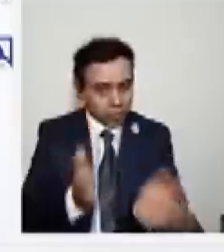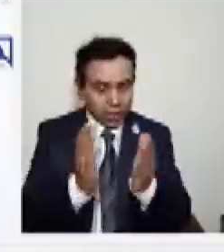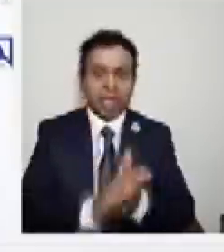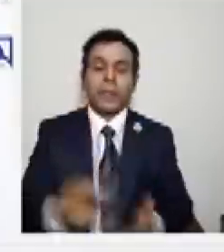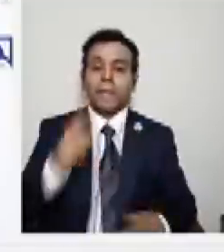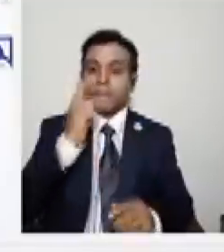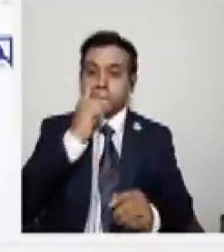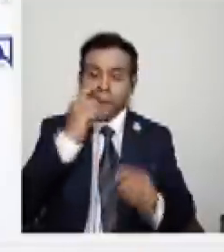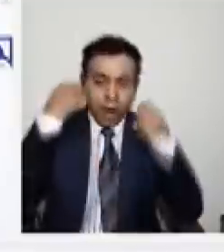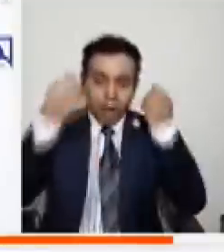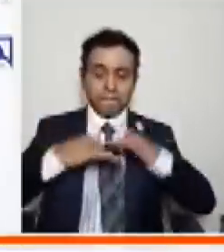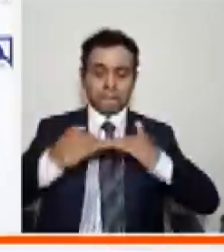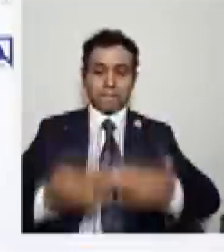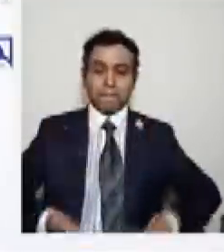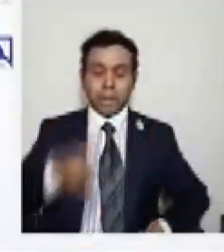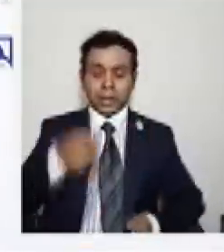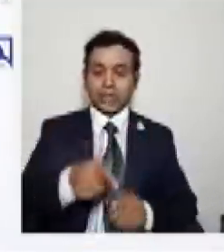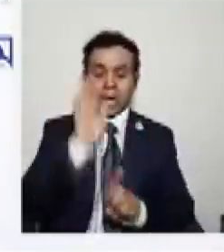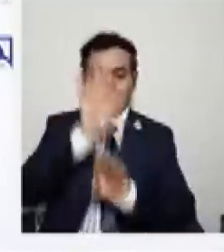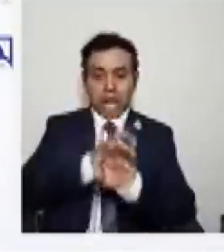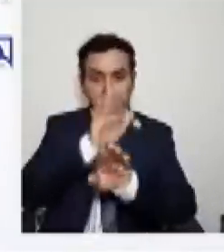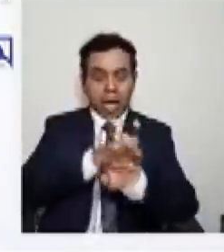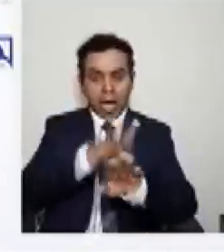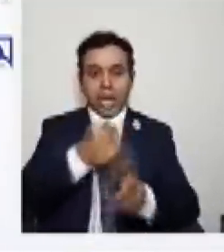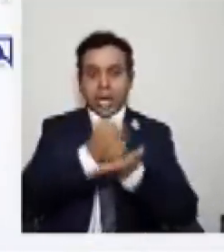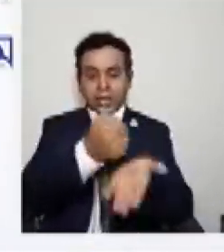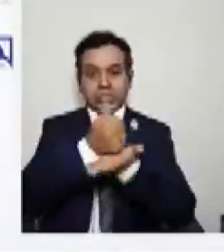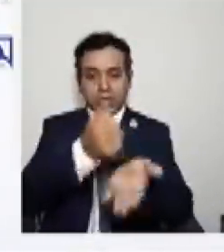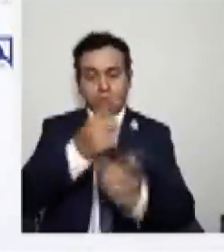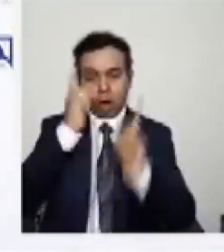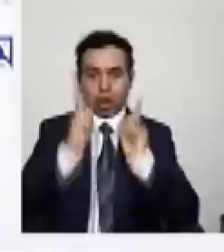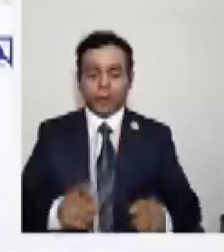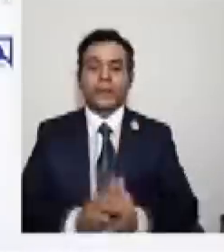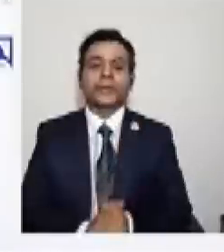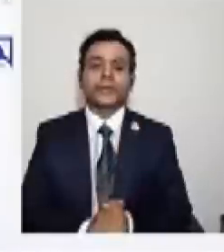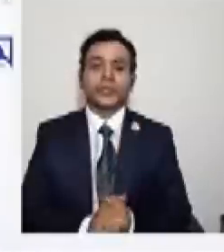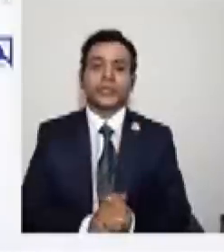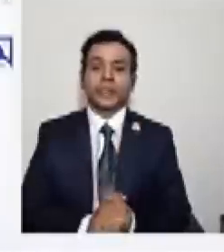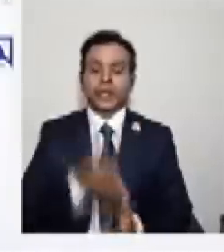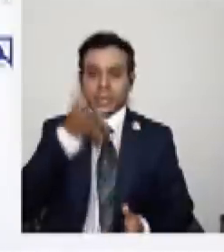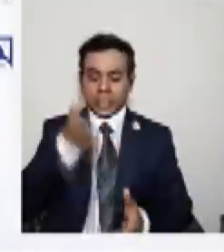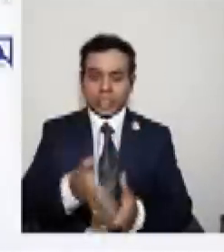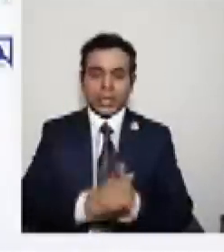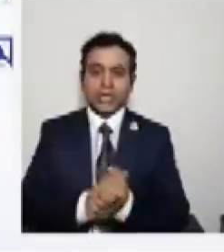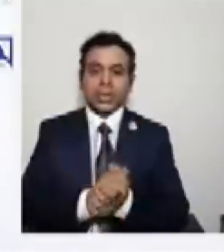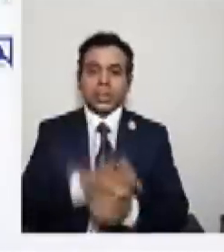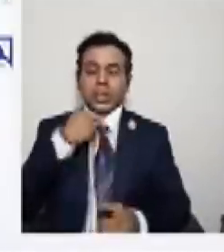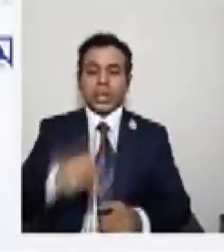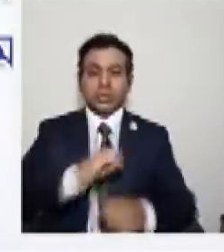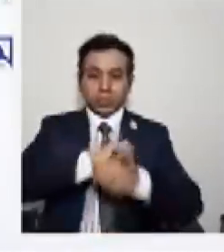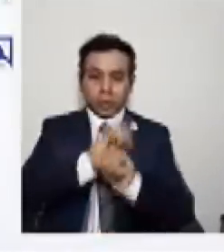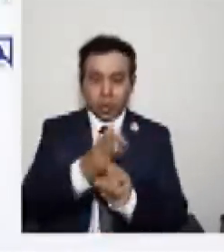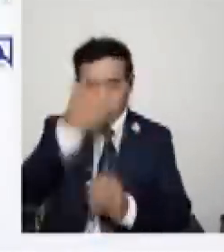খেয়াল রাখতে হবে। শিশুদের প্রতি, গর্ভবতী মা, স্তনদানকারী মাদের প্রতি আমাদের বিশেষভাবে খেয়াল রাখতে হবে, যেন আমরা